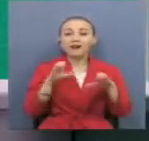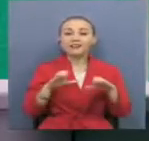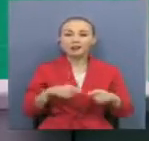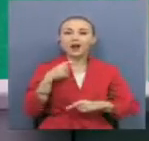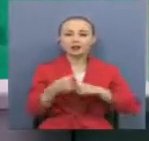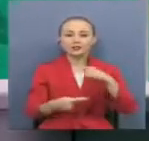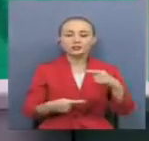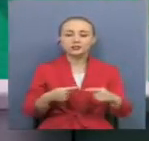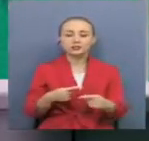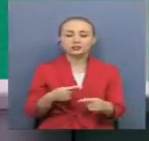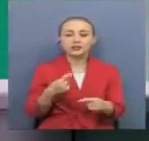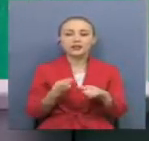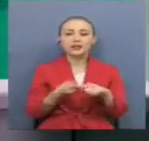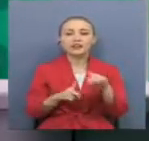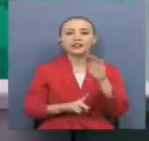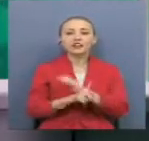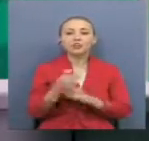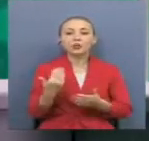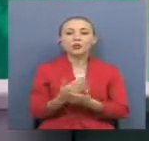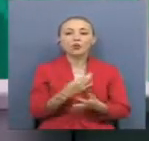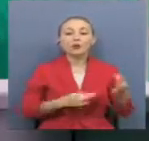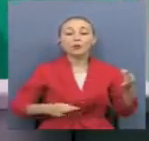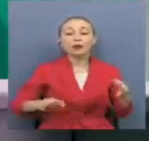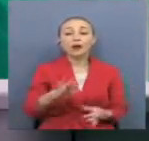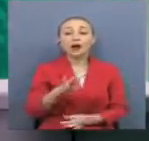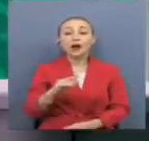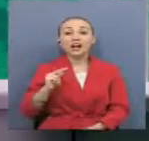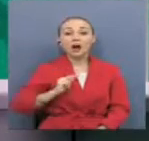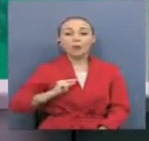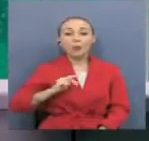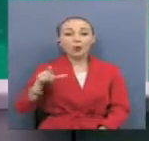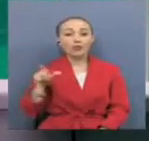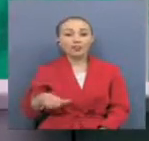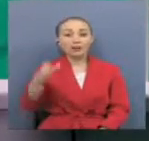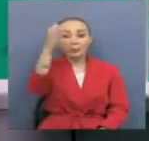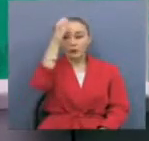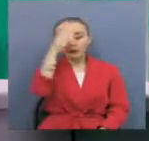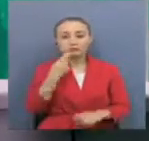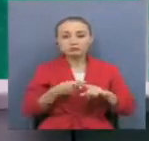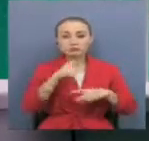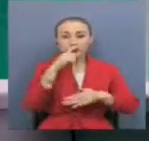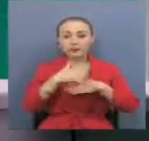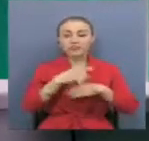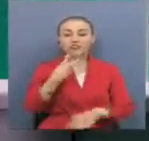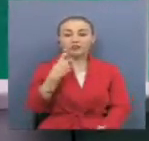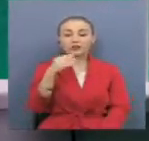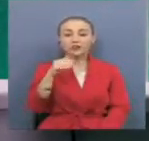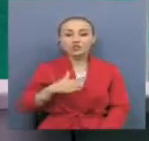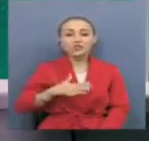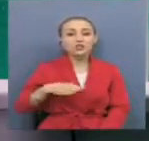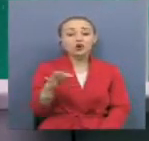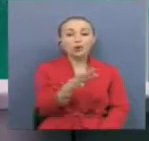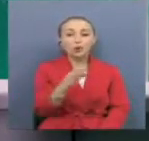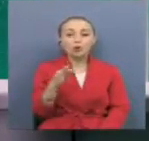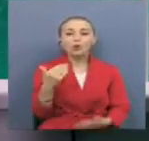көп. Жаңа оқу жылында облыс бойынша 16 мыңнан астам бірінші сынып оқушылары мектеп табалдырығын аттайды. Конференцияда